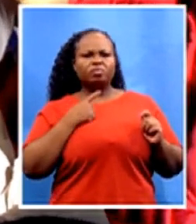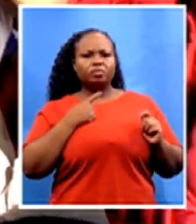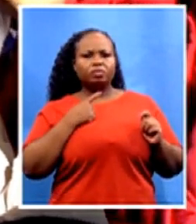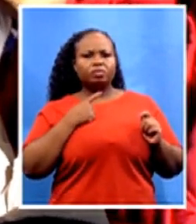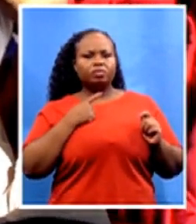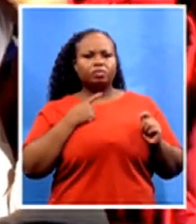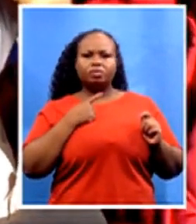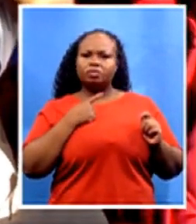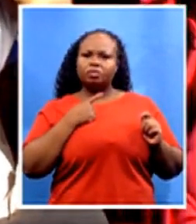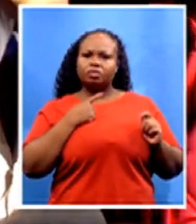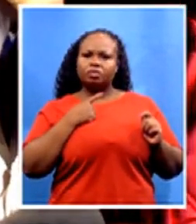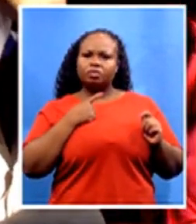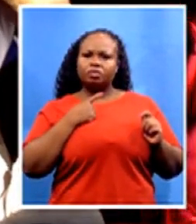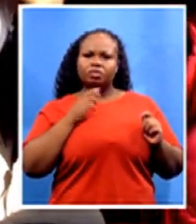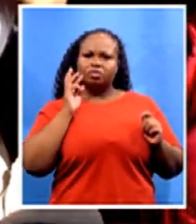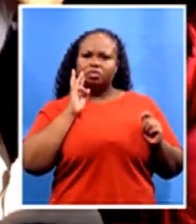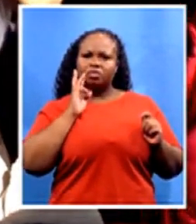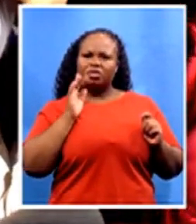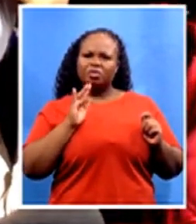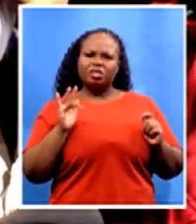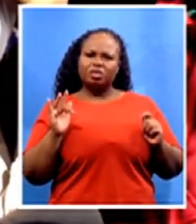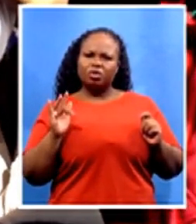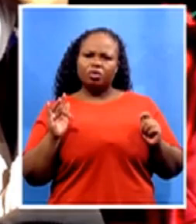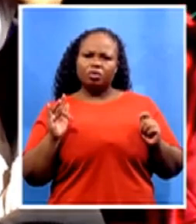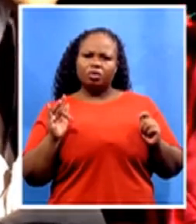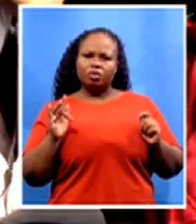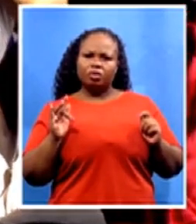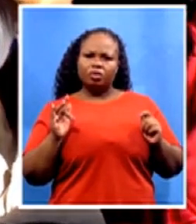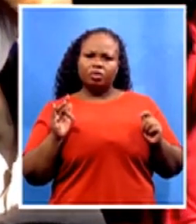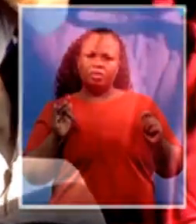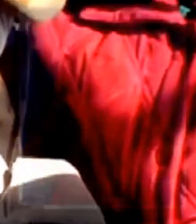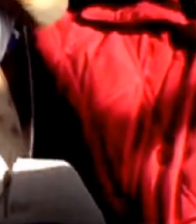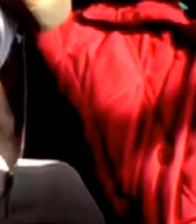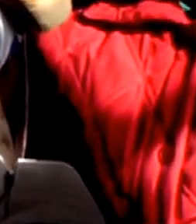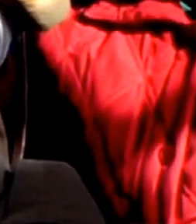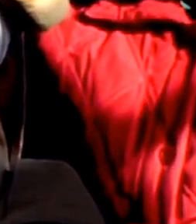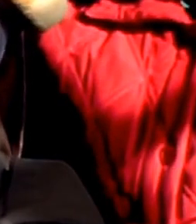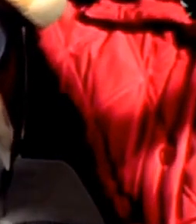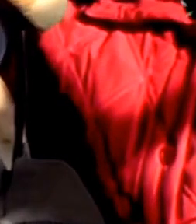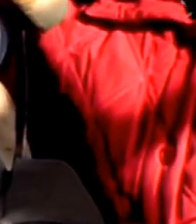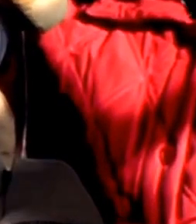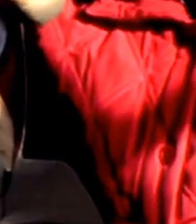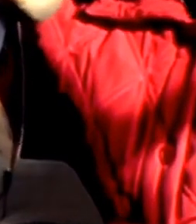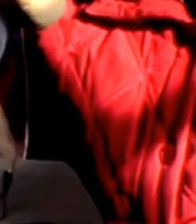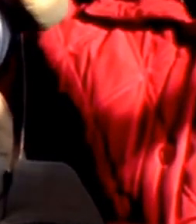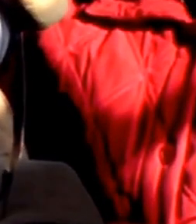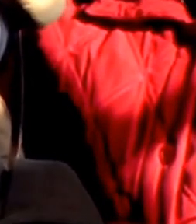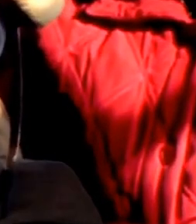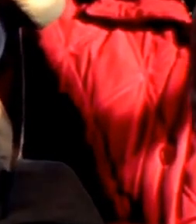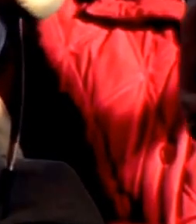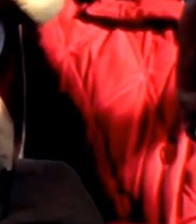ukuthi umthetho usebenza kanjani. Sibuyile manje sicela umthetho usukume.